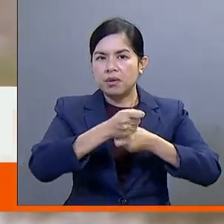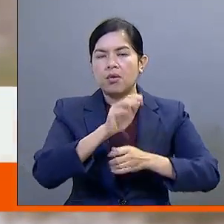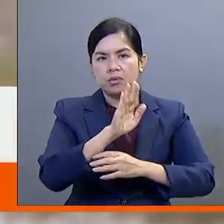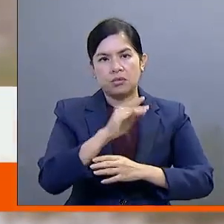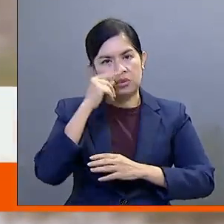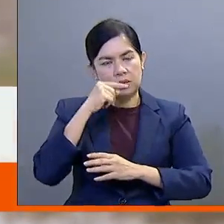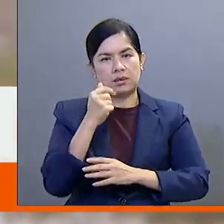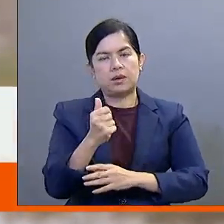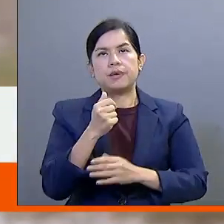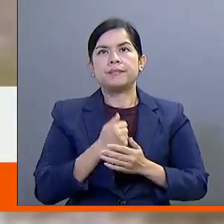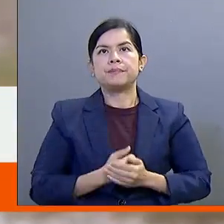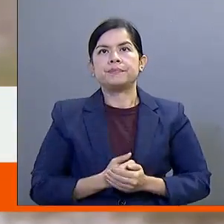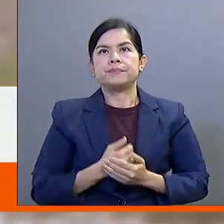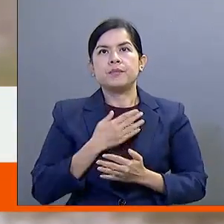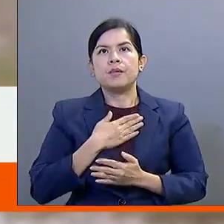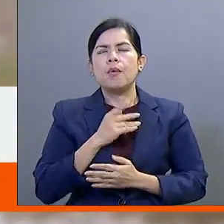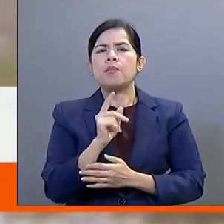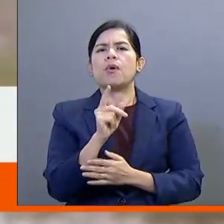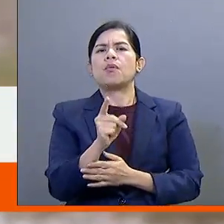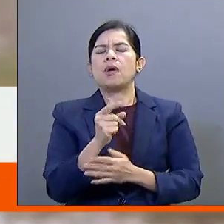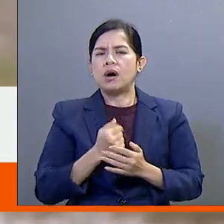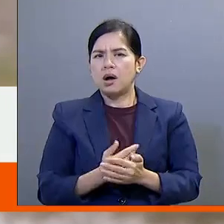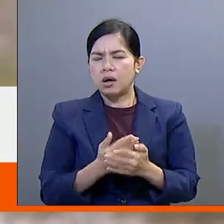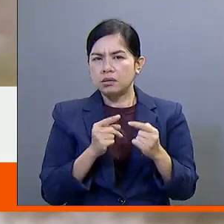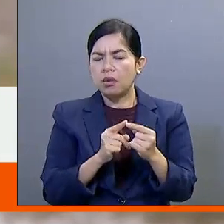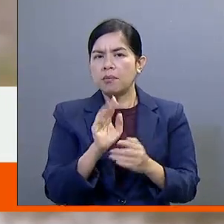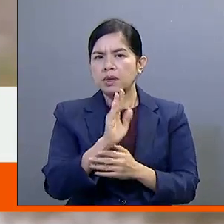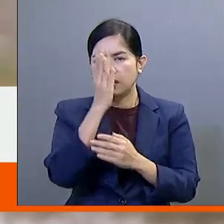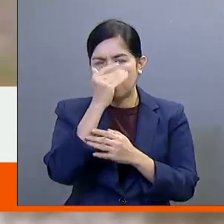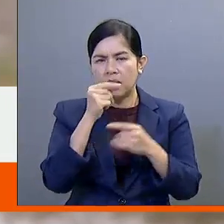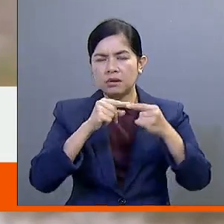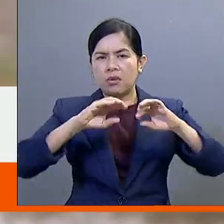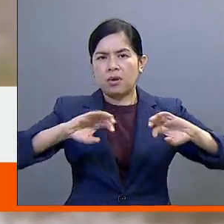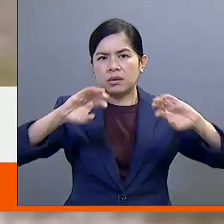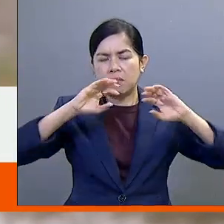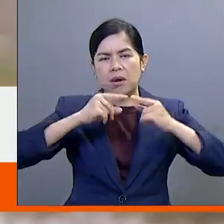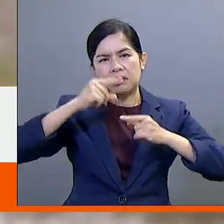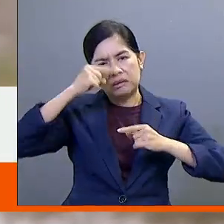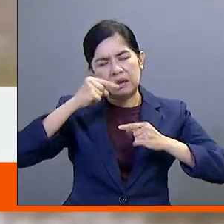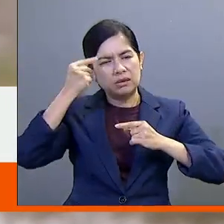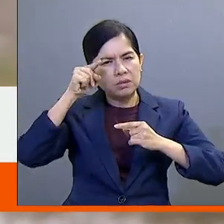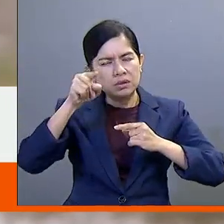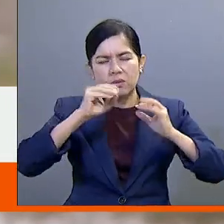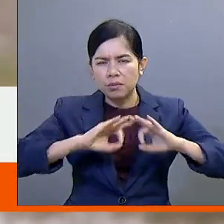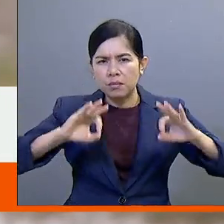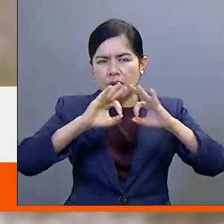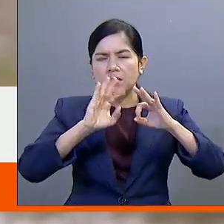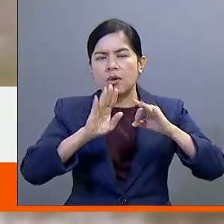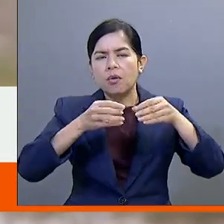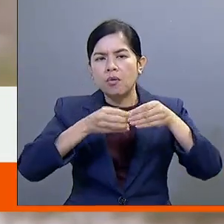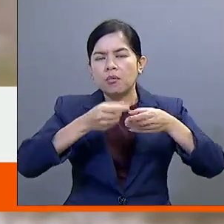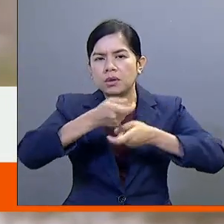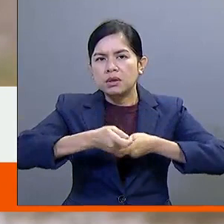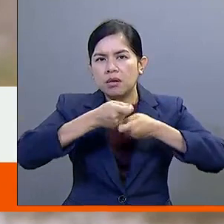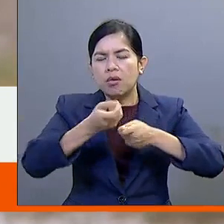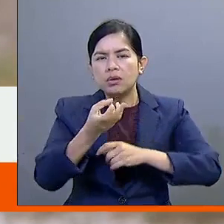วข้องเนี่ยผมไม่ได้โจมตีก็นะคือเขายังไม่ให้ความสำคัญกับเกษตรกรตรงนี้คืออยากจะให้รั